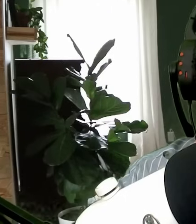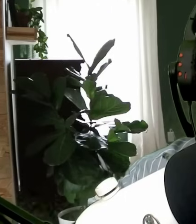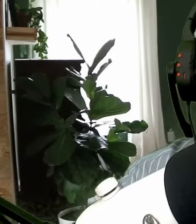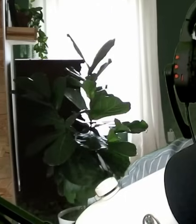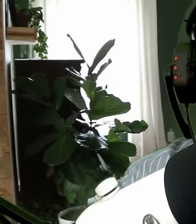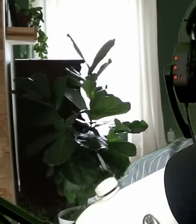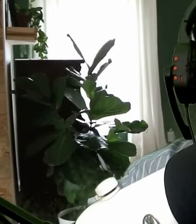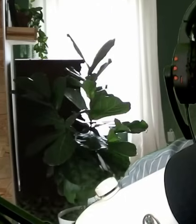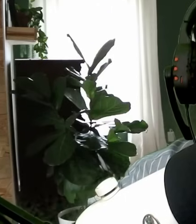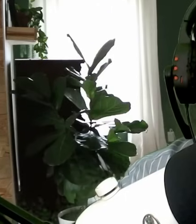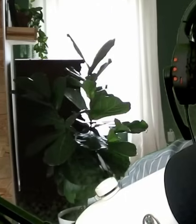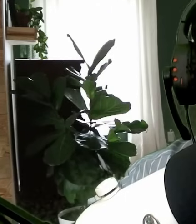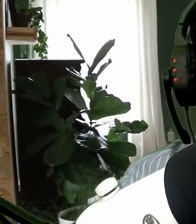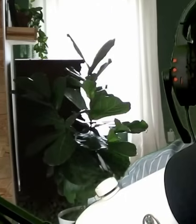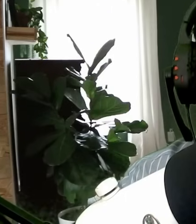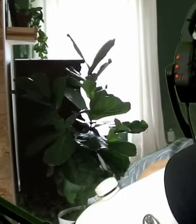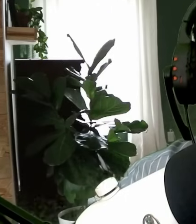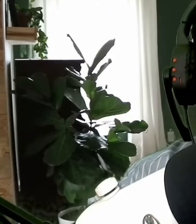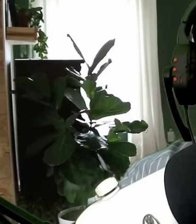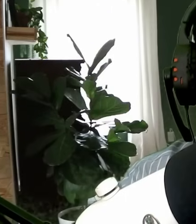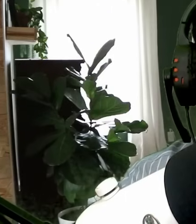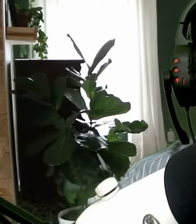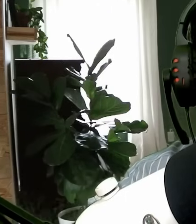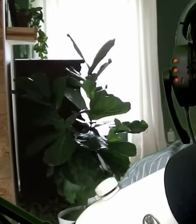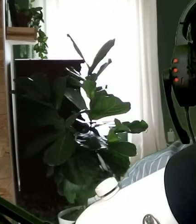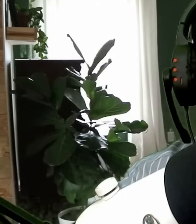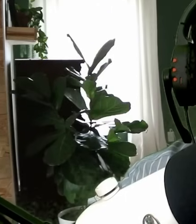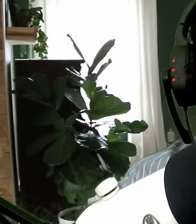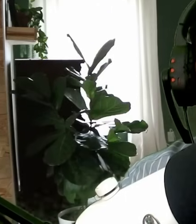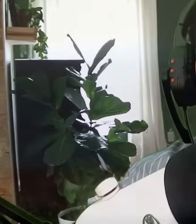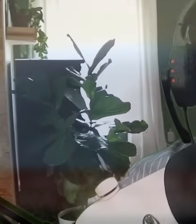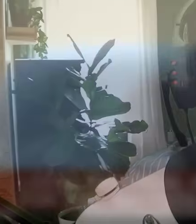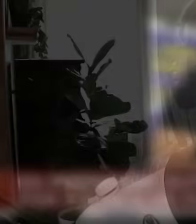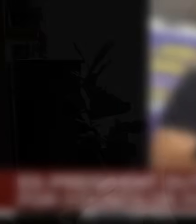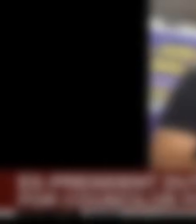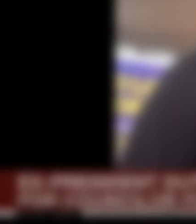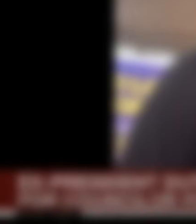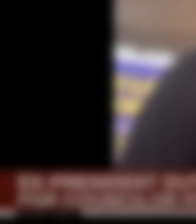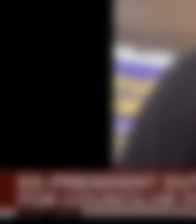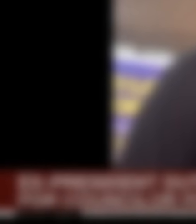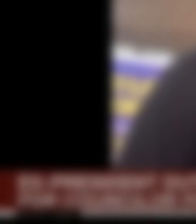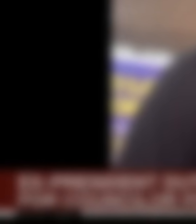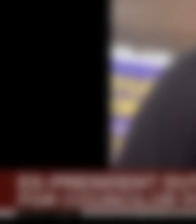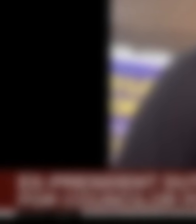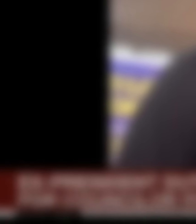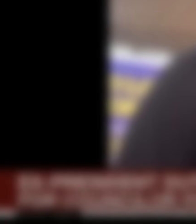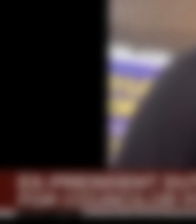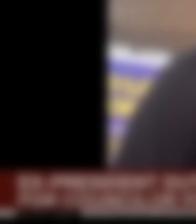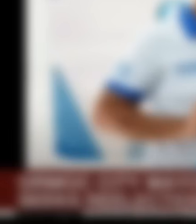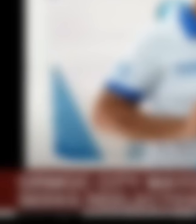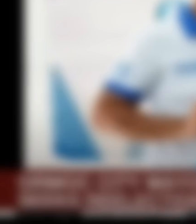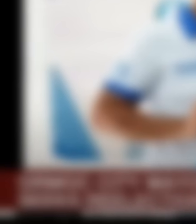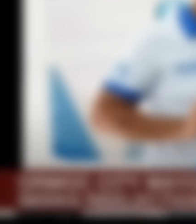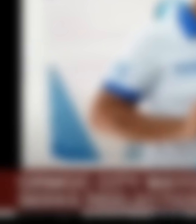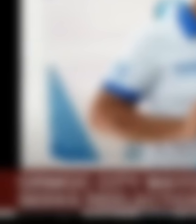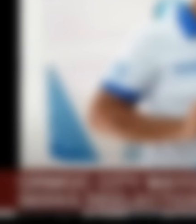yun po ang tinatangkilik ng ating mga kababayan. And very recently, di ba, nag-file na ng kanilang mga candidacy a couple of days back, yung mga gustong tumakbo